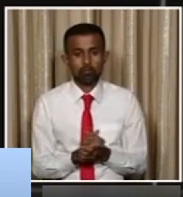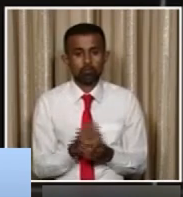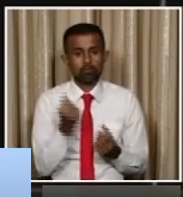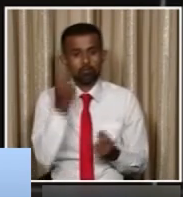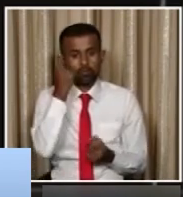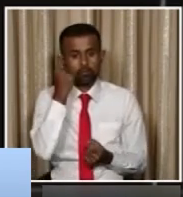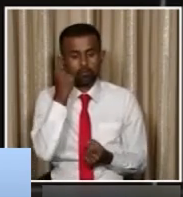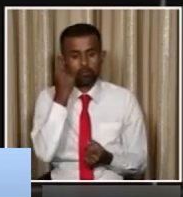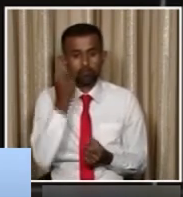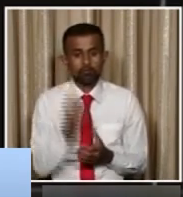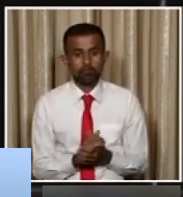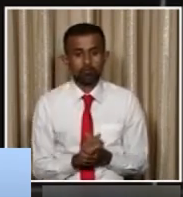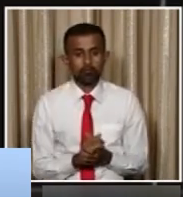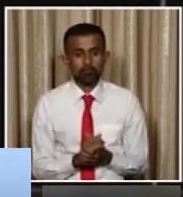යෝජනාවල්